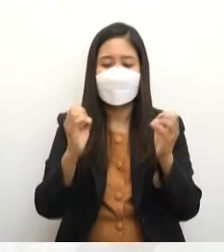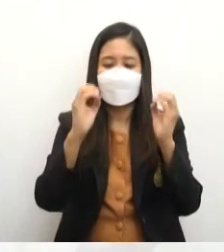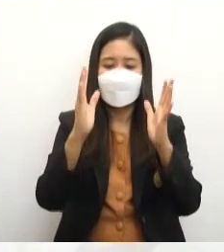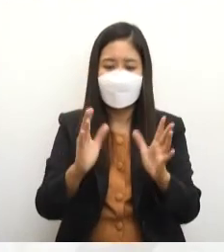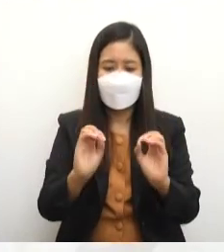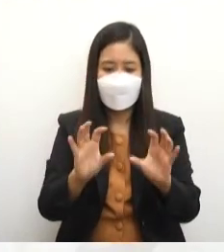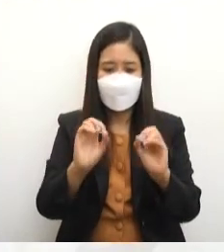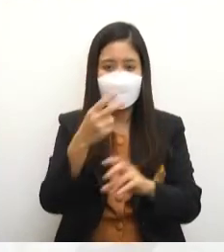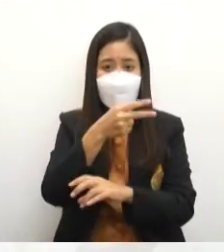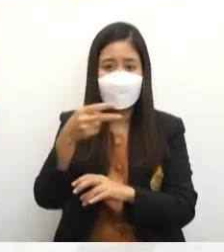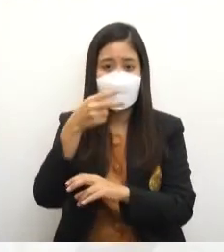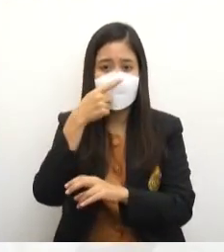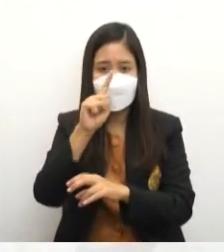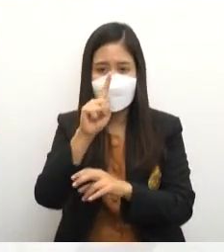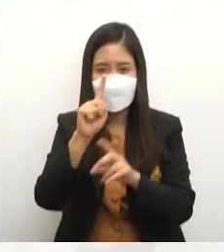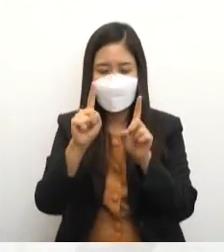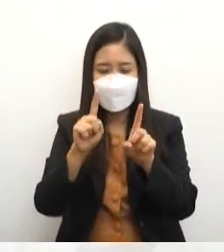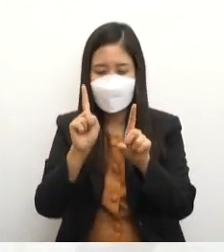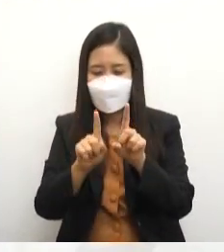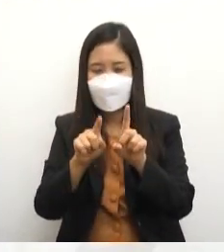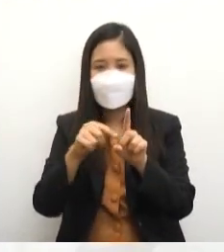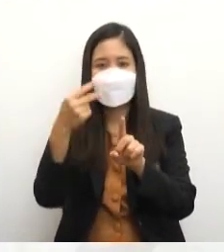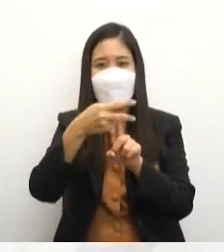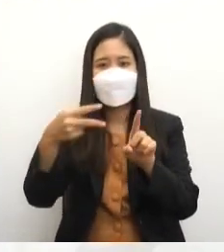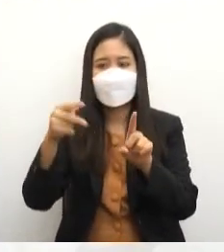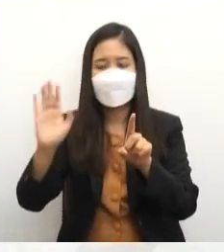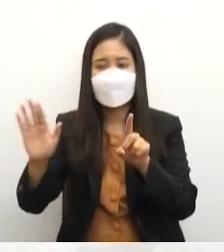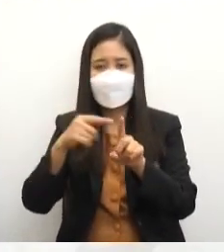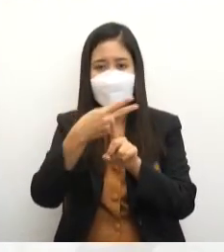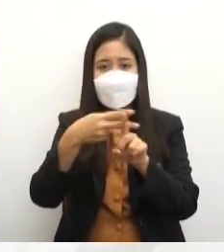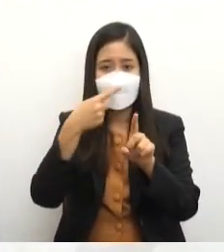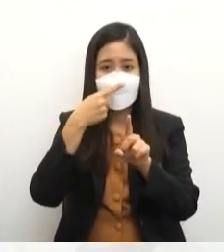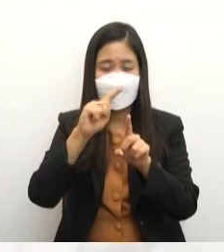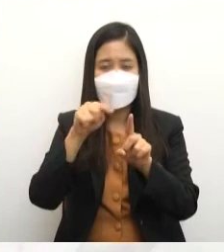ไทยเพราะฉะนั้นปฏิสัมพันธ์ที่เกิดขึ้นระหว่างครูกับนักเรียนแน่น